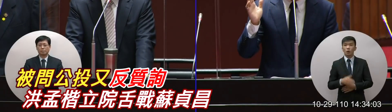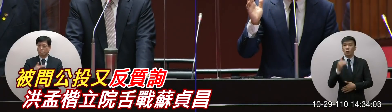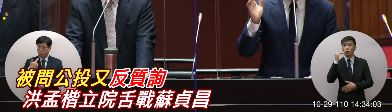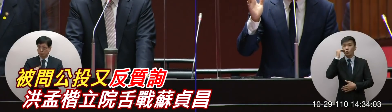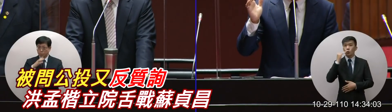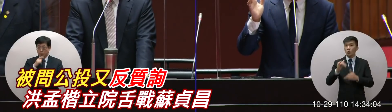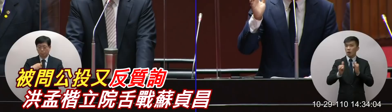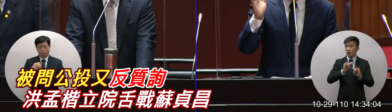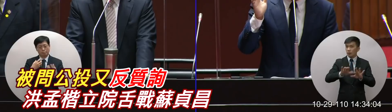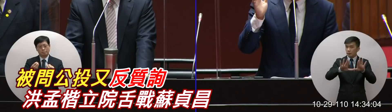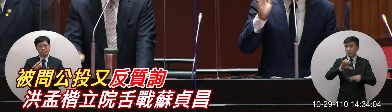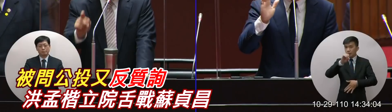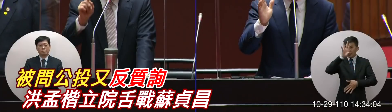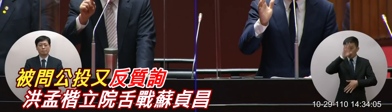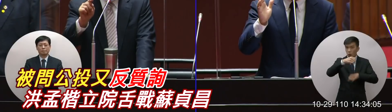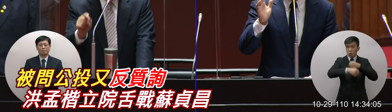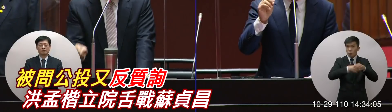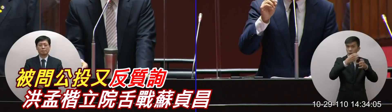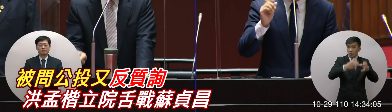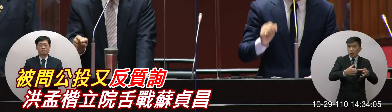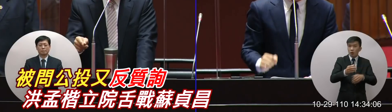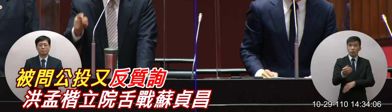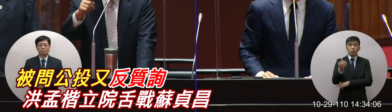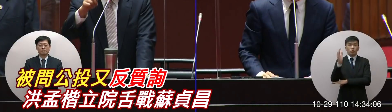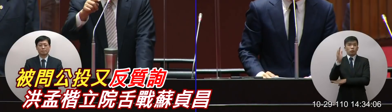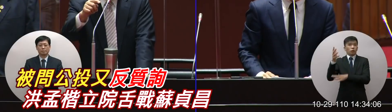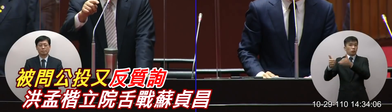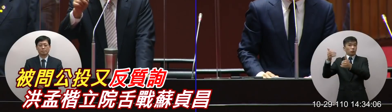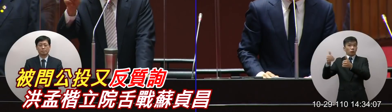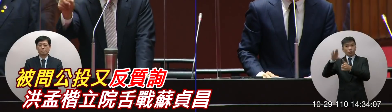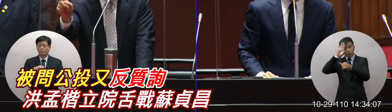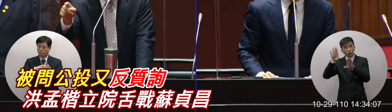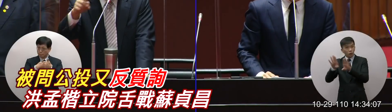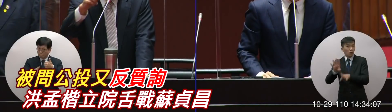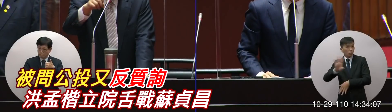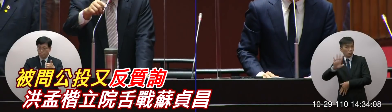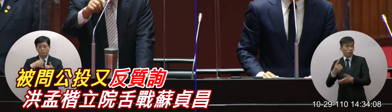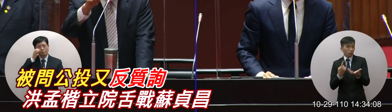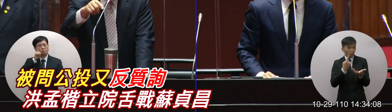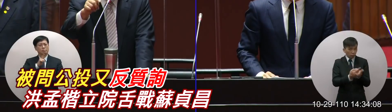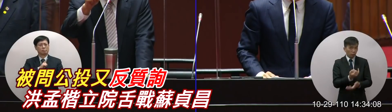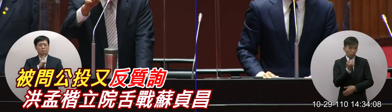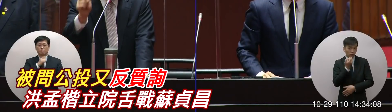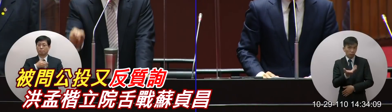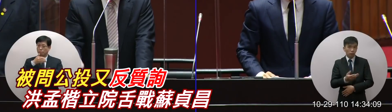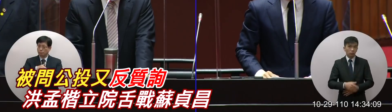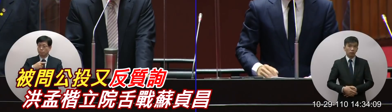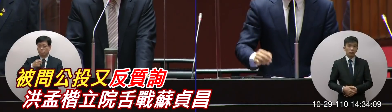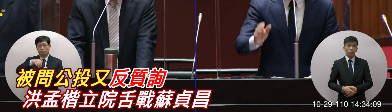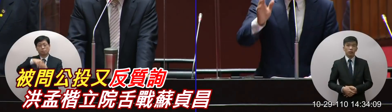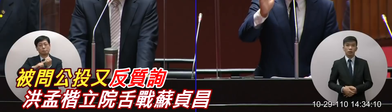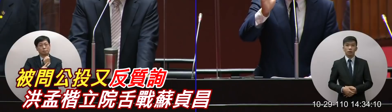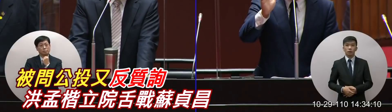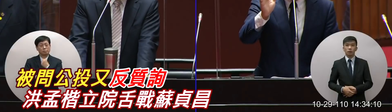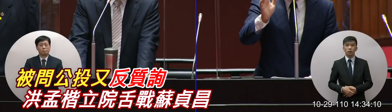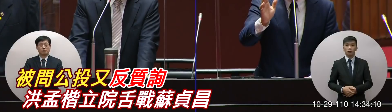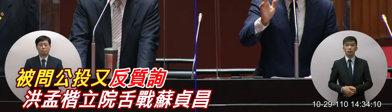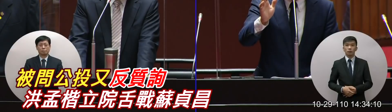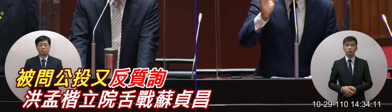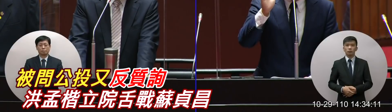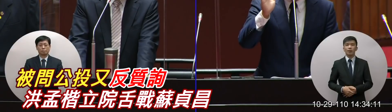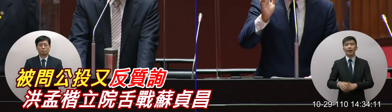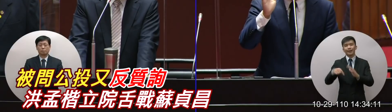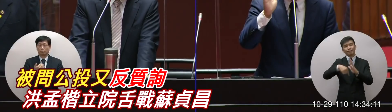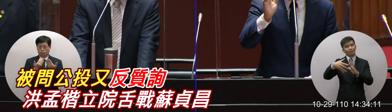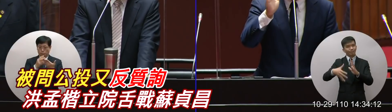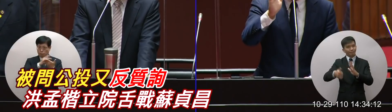的活动，政务官不请假也可以，是不是？ 看看你们自己通过的公投法， 我可以 院长